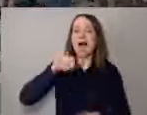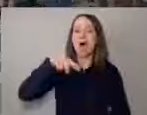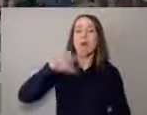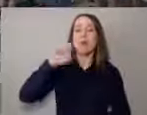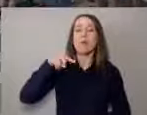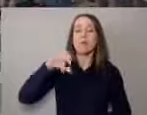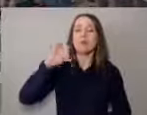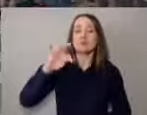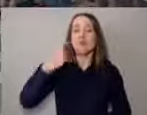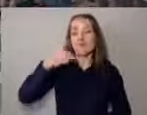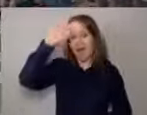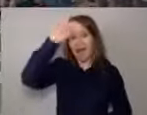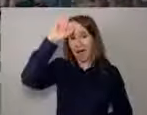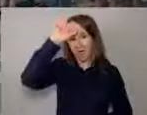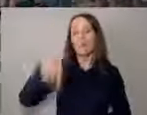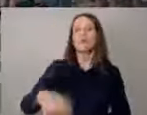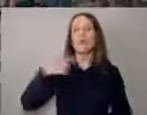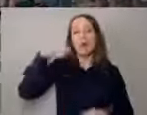dobry. Brawo!